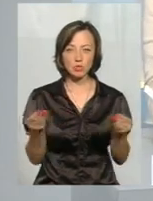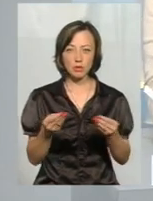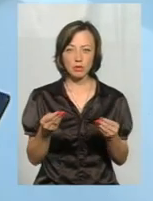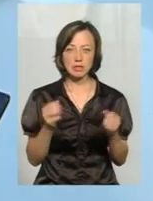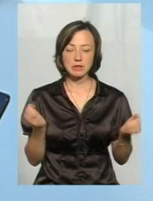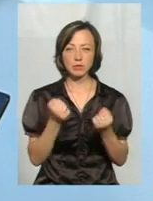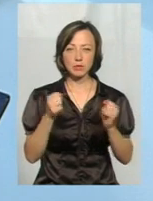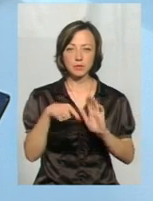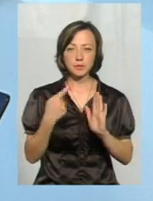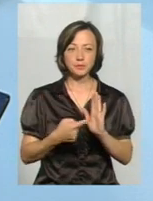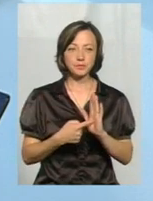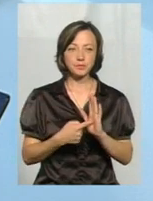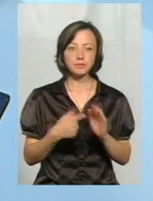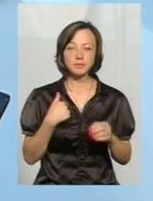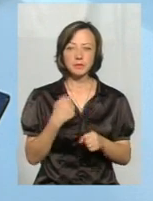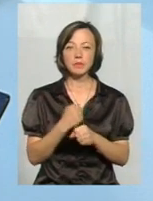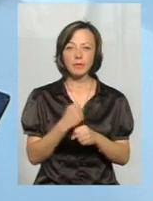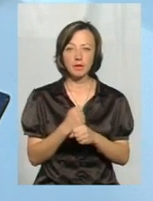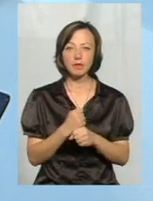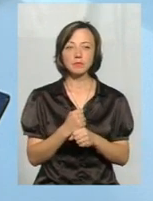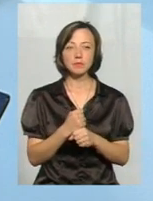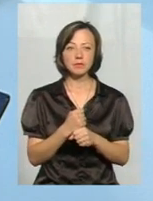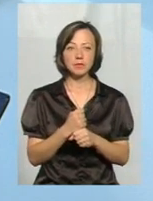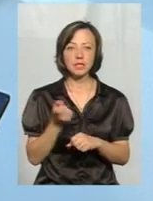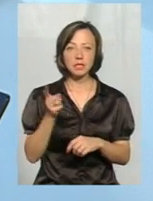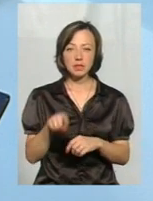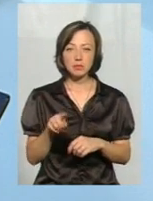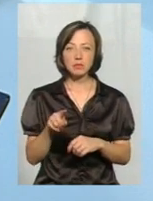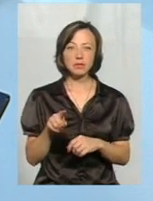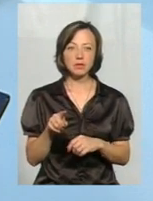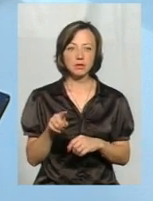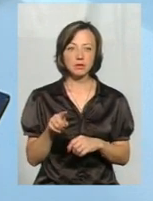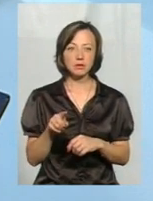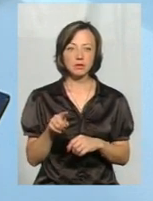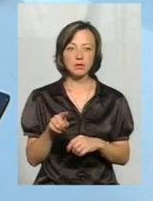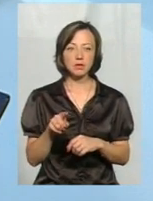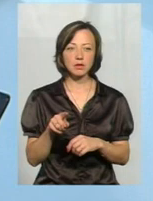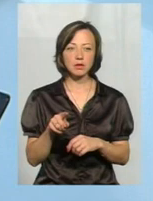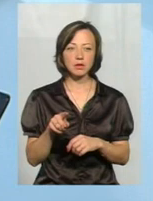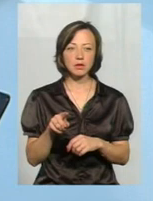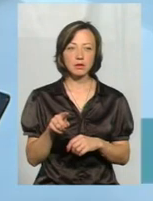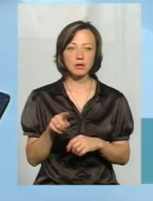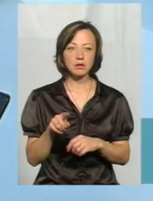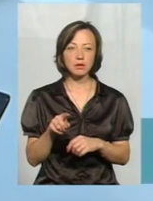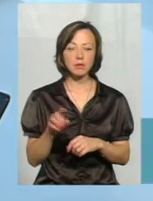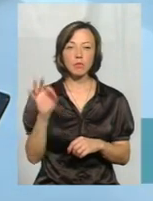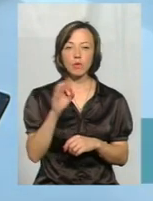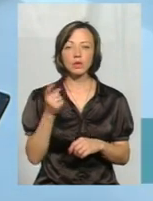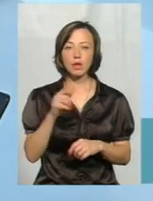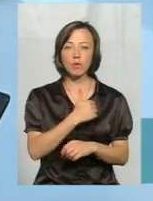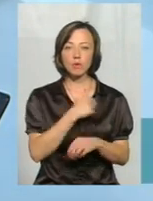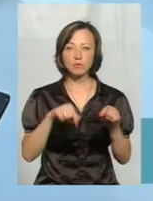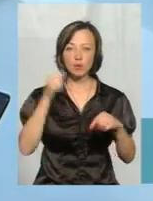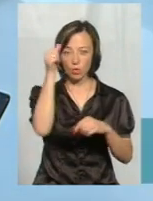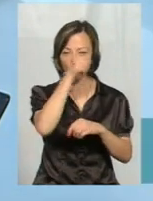Ну, ми працюємо над тим, отак як говорив Микола Васильович в сюжеті, новий начальник нашого комунального підприємства, про те, що ми хочемо цього